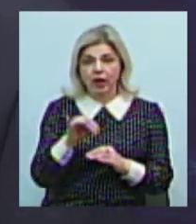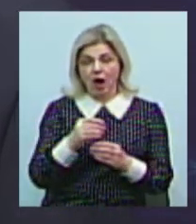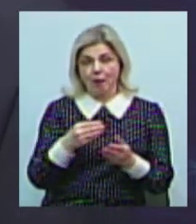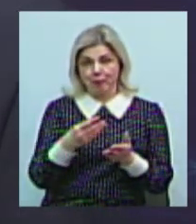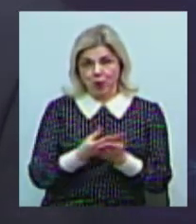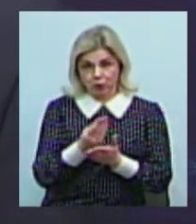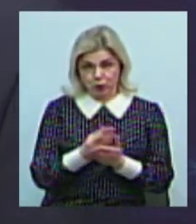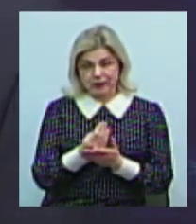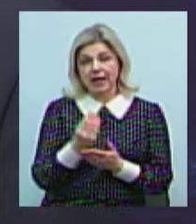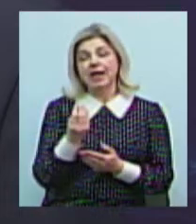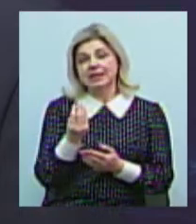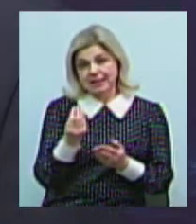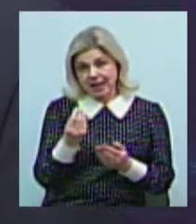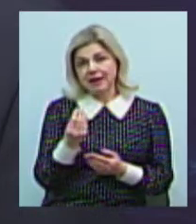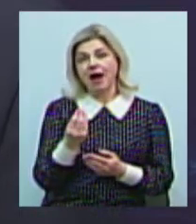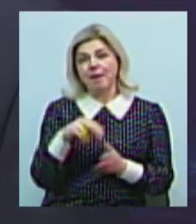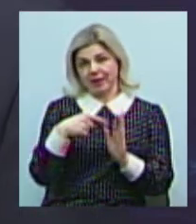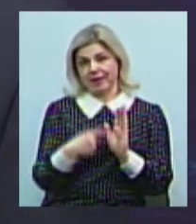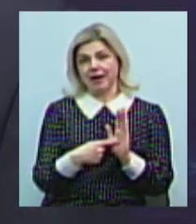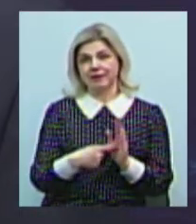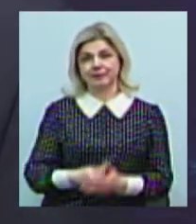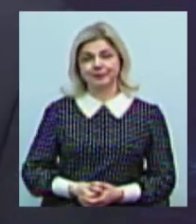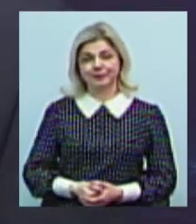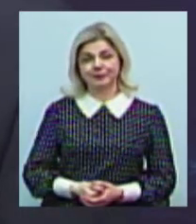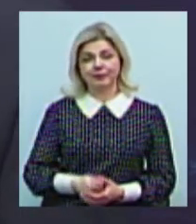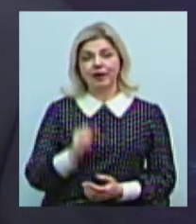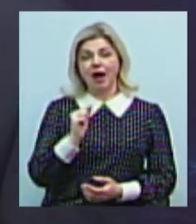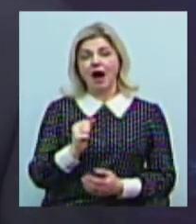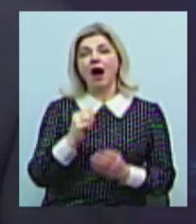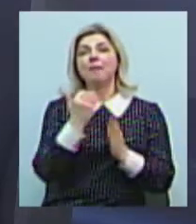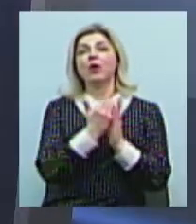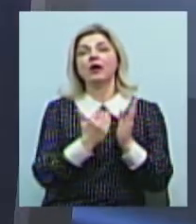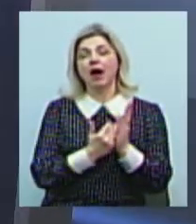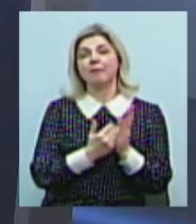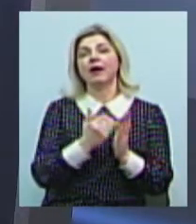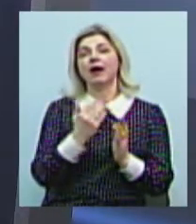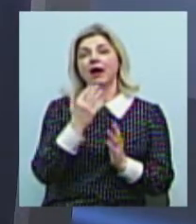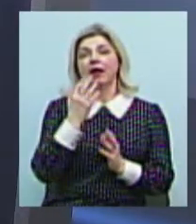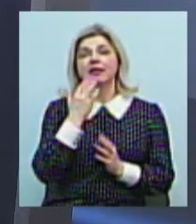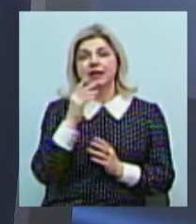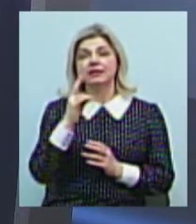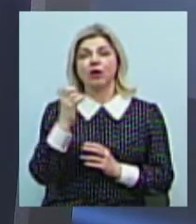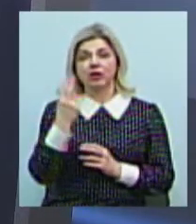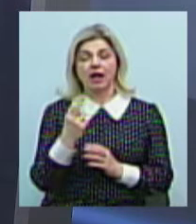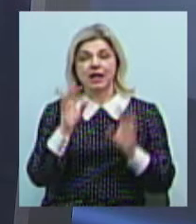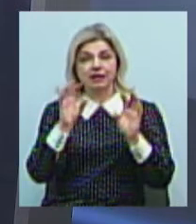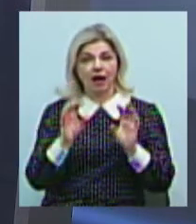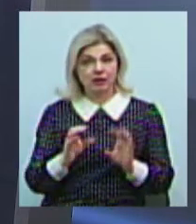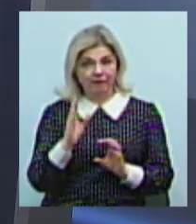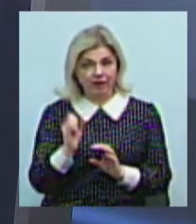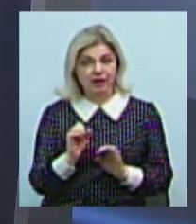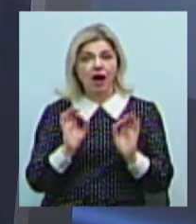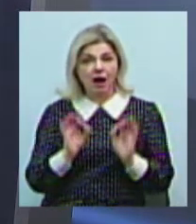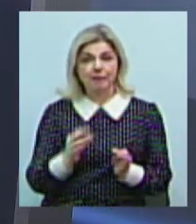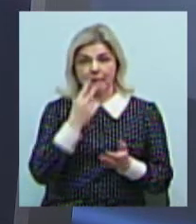Цена питания, так? Ну, да, по большому счету, программа целевой метод и национальное законодательство как раз